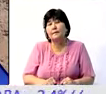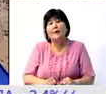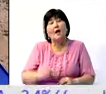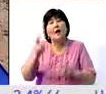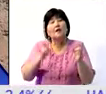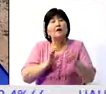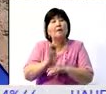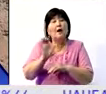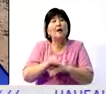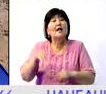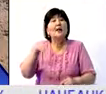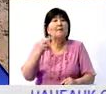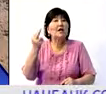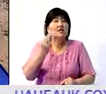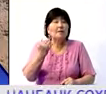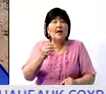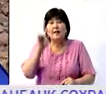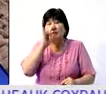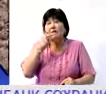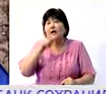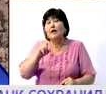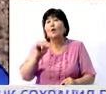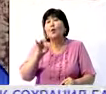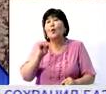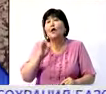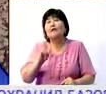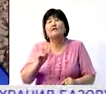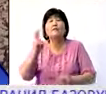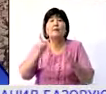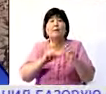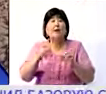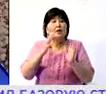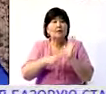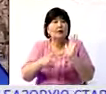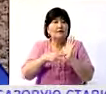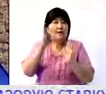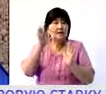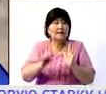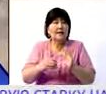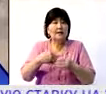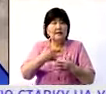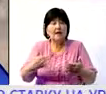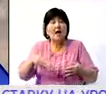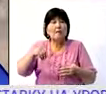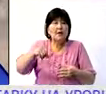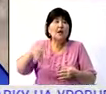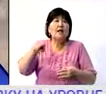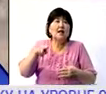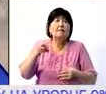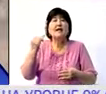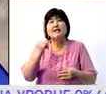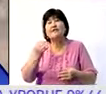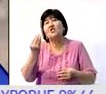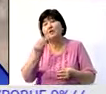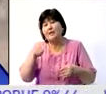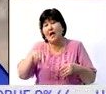Завод производит тампонажный цемент для нефтегазовой и урановой промышленности. 98% сырья – песок, доломит, известь и